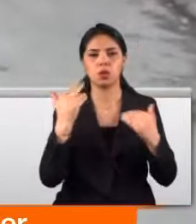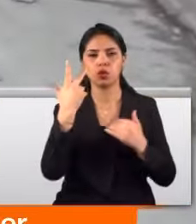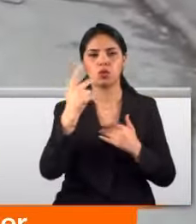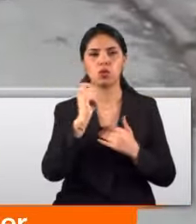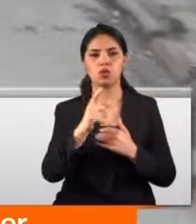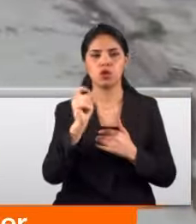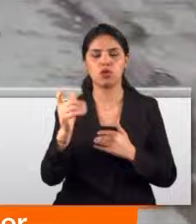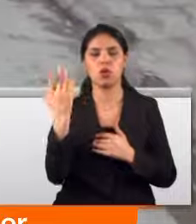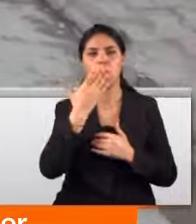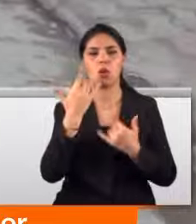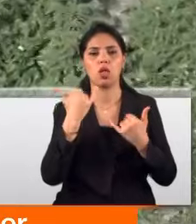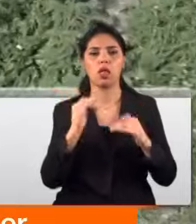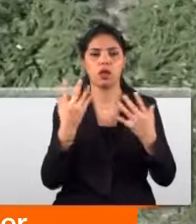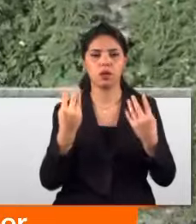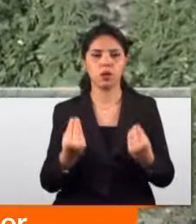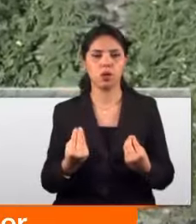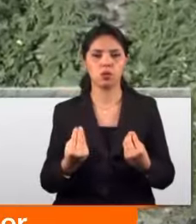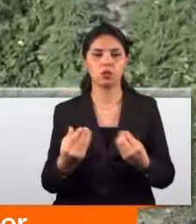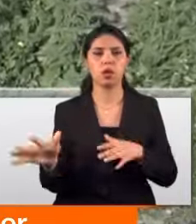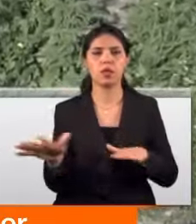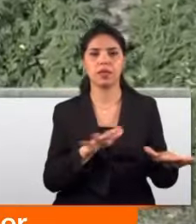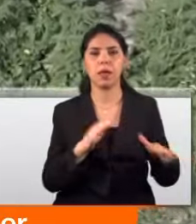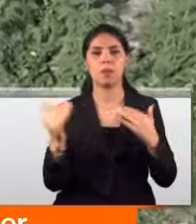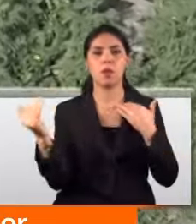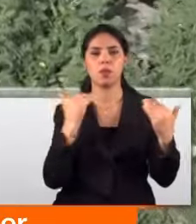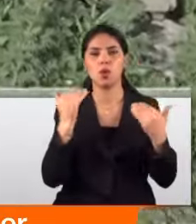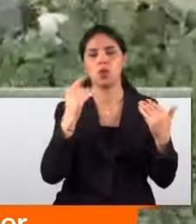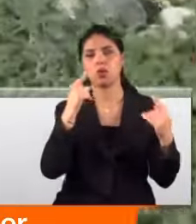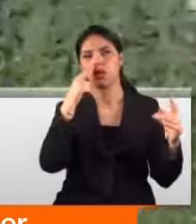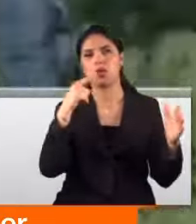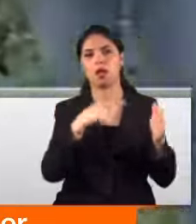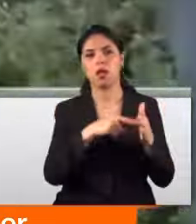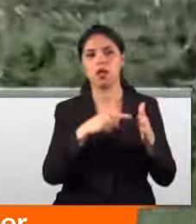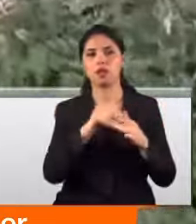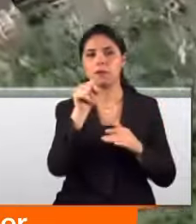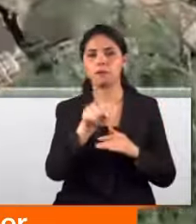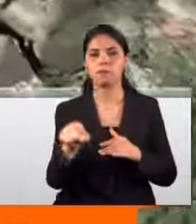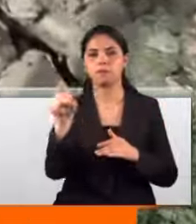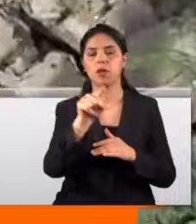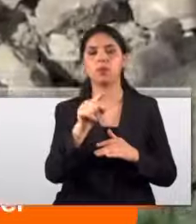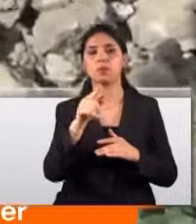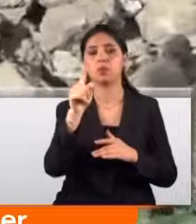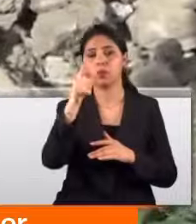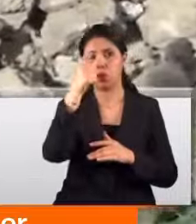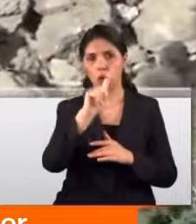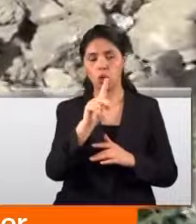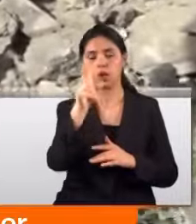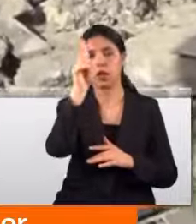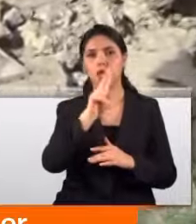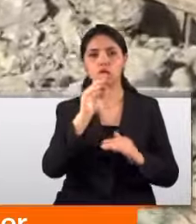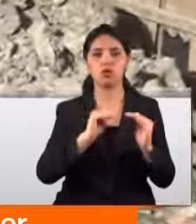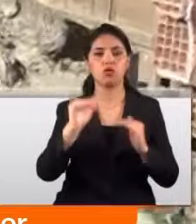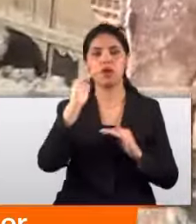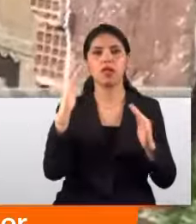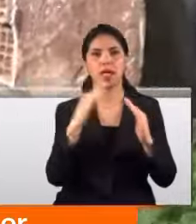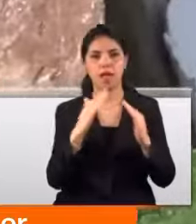ilçede okullar tatil edildi. Deprem Yozgat'ı da vurdu. Yozgat'ın Kadışehir ilçesine bağlı köylerde 200'den fazla ev